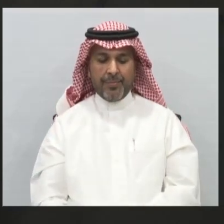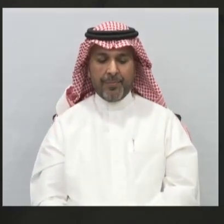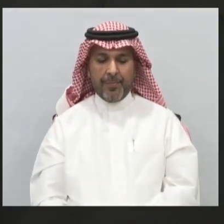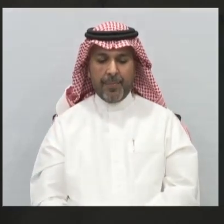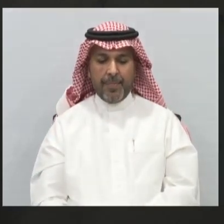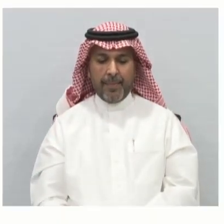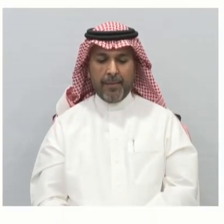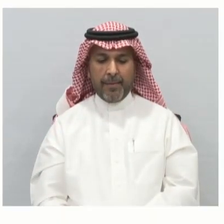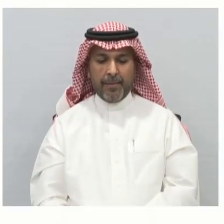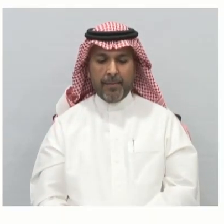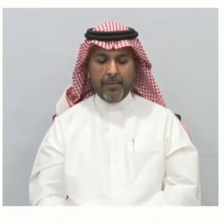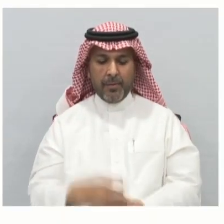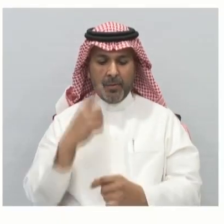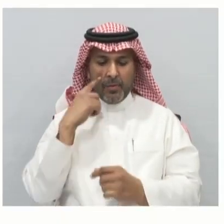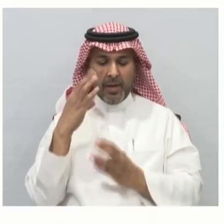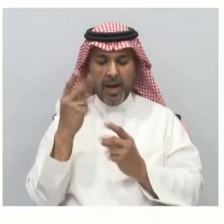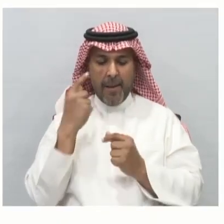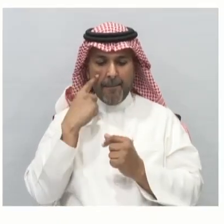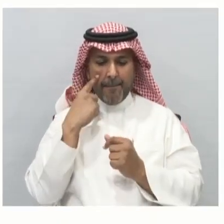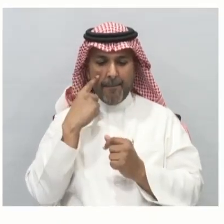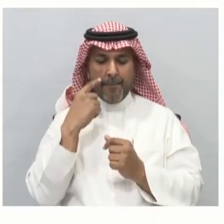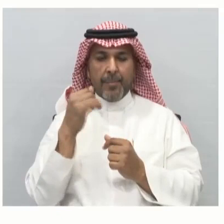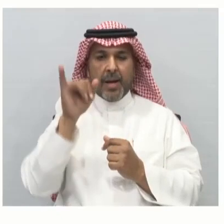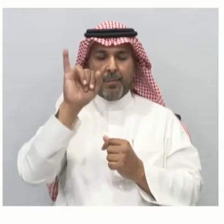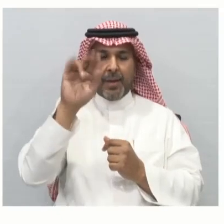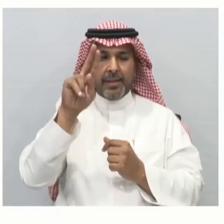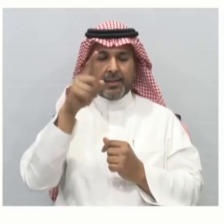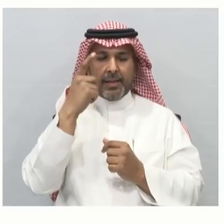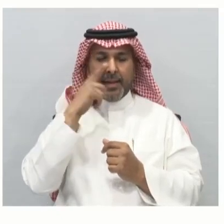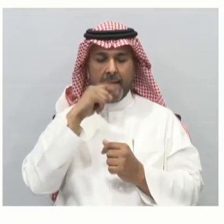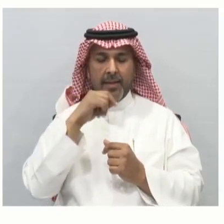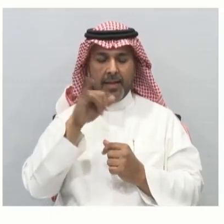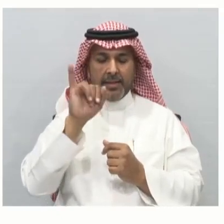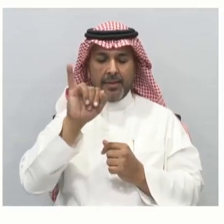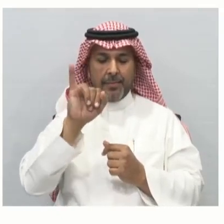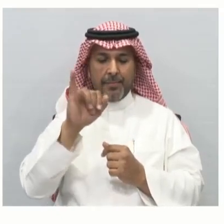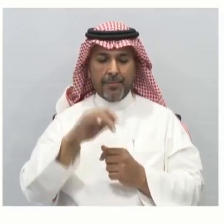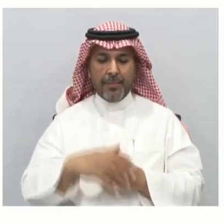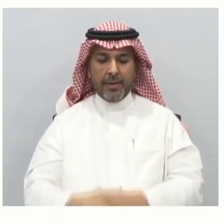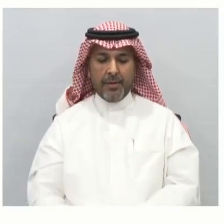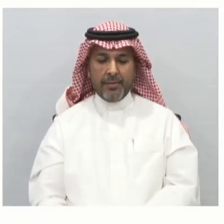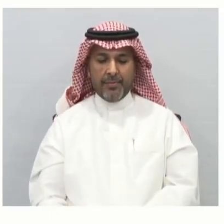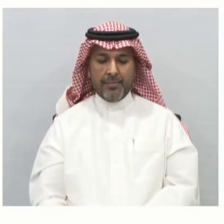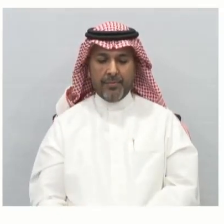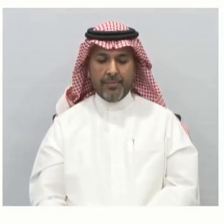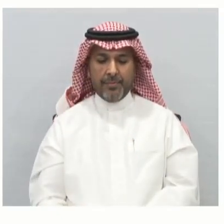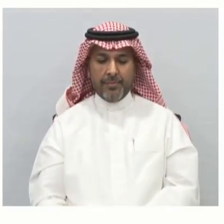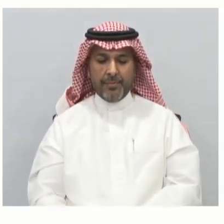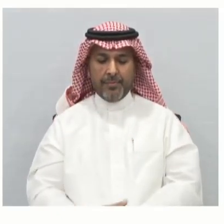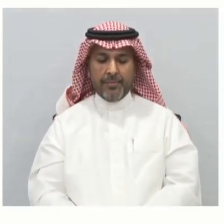طالما عندي العرض راح يكون عندي لحظه متر اذا يكون سبعه مترا احسنتم